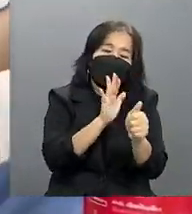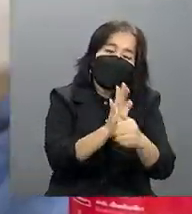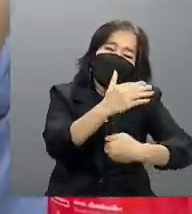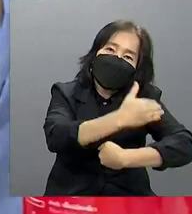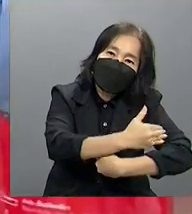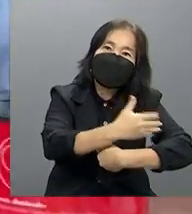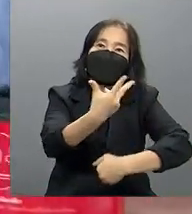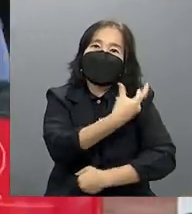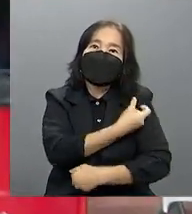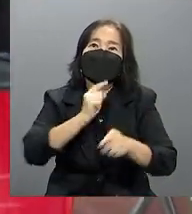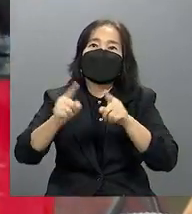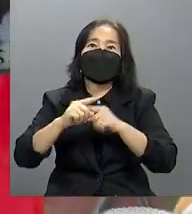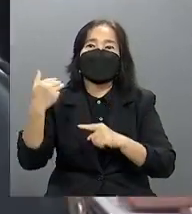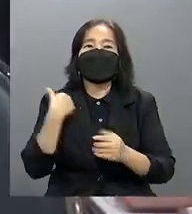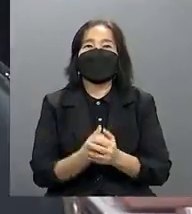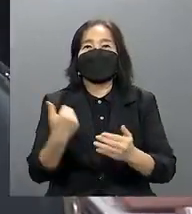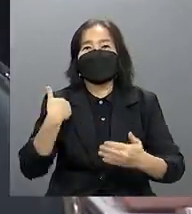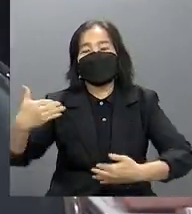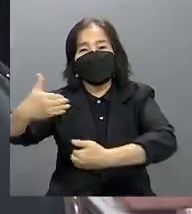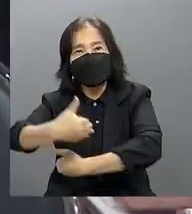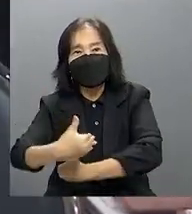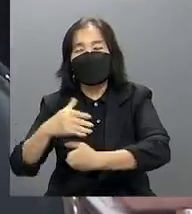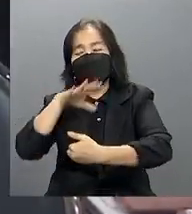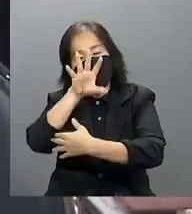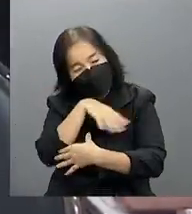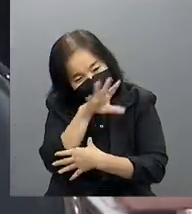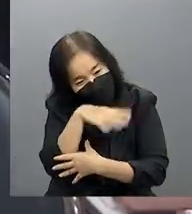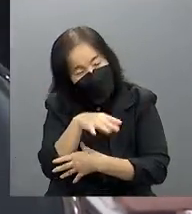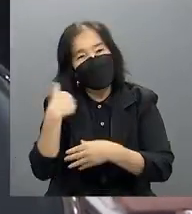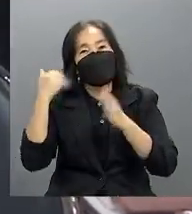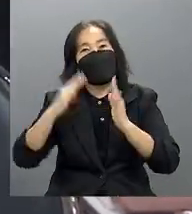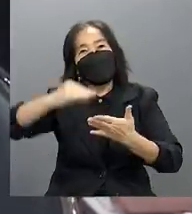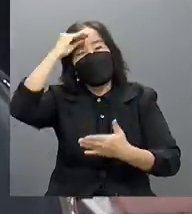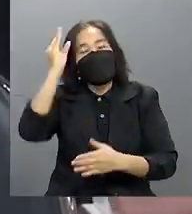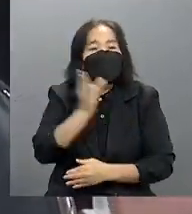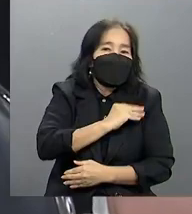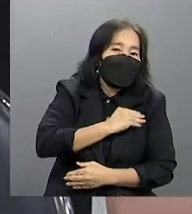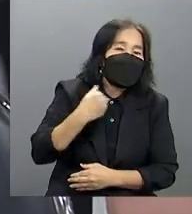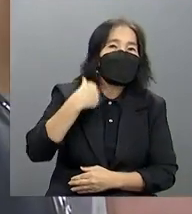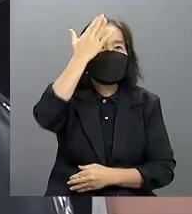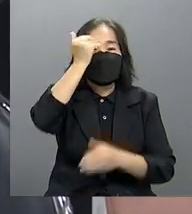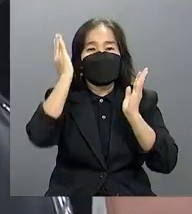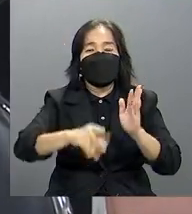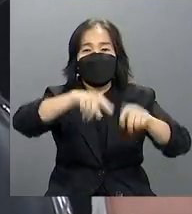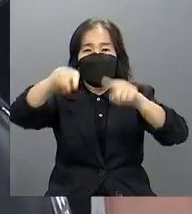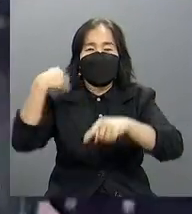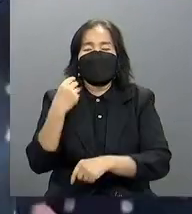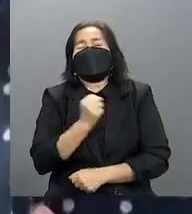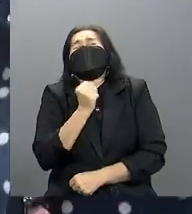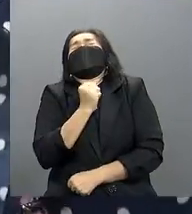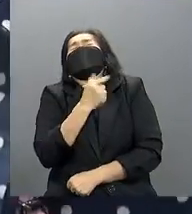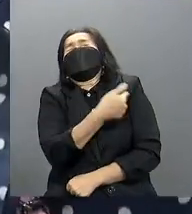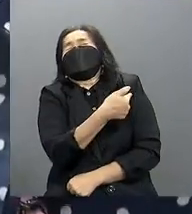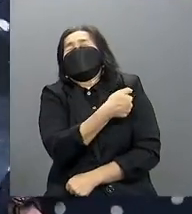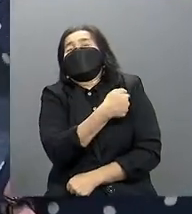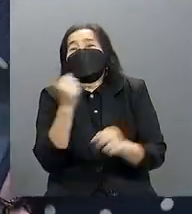มีทั้งกอดปลอบให้กำลังใจกับเด็กนักเรียนนะคะเพราะว่าเด็กนักเรียนหลายคนกลัวเข็มฉีดยาค่ะจึงทำให้ต้องปล